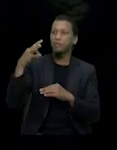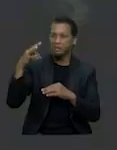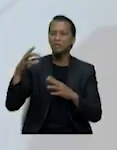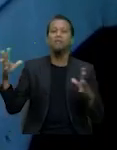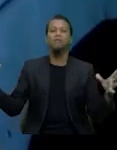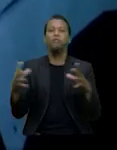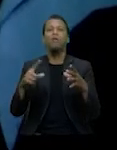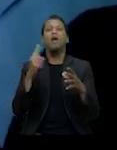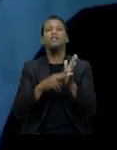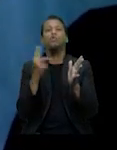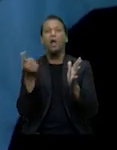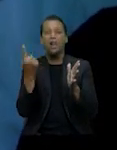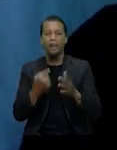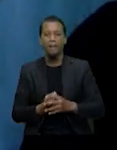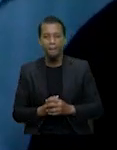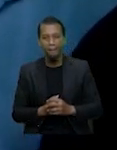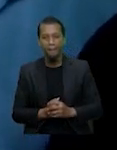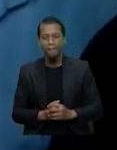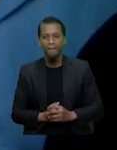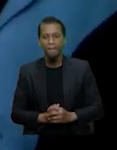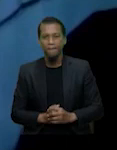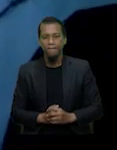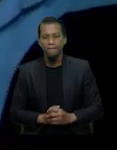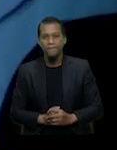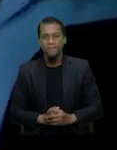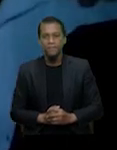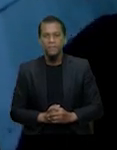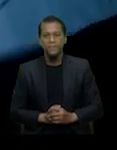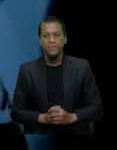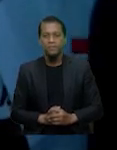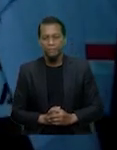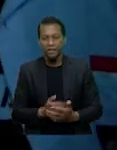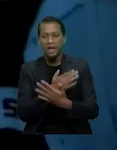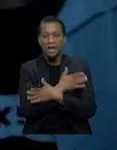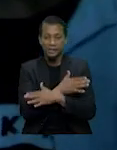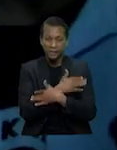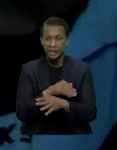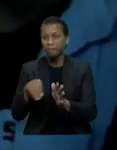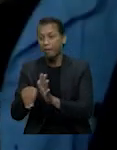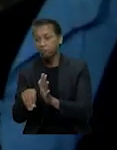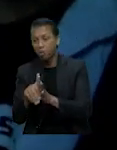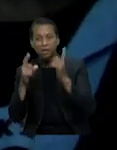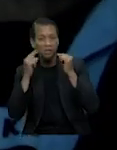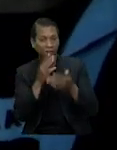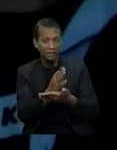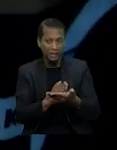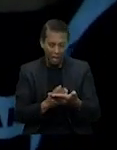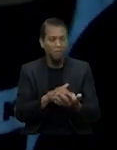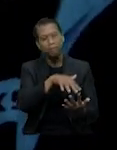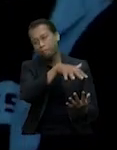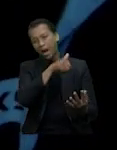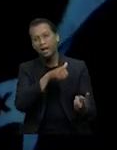berkumpul. Dan tadi kita ambil sampel ada 3 dari Aceh, dari Papua, dari Jawa Tengah untuk menceritakan apa sih yang